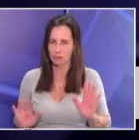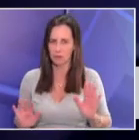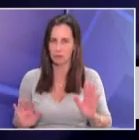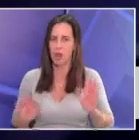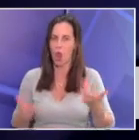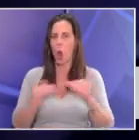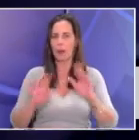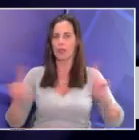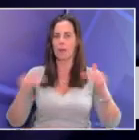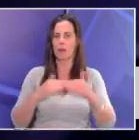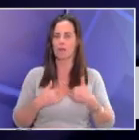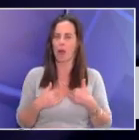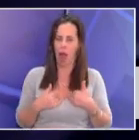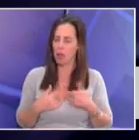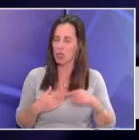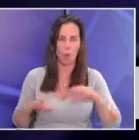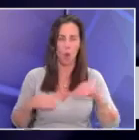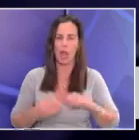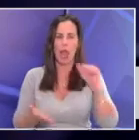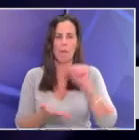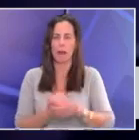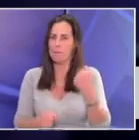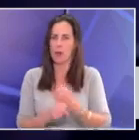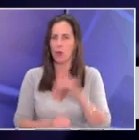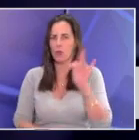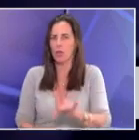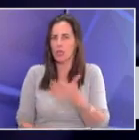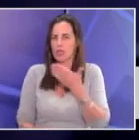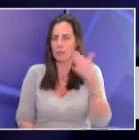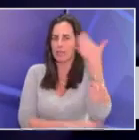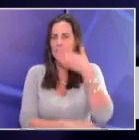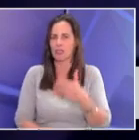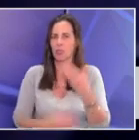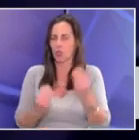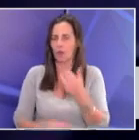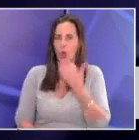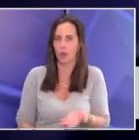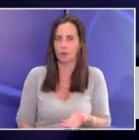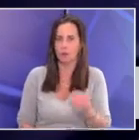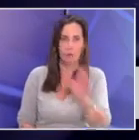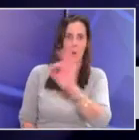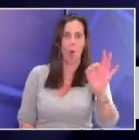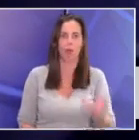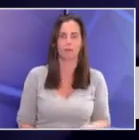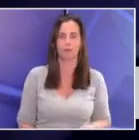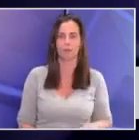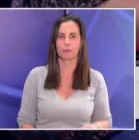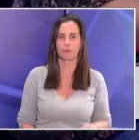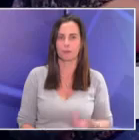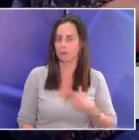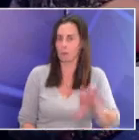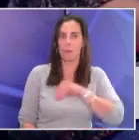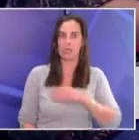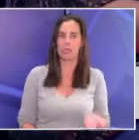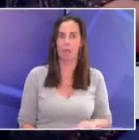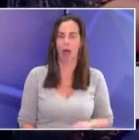לא מתאים לי. אני לא מוכנה לממן פעילות נגד מדינת ישראל. טוב או לא טוב? מעולה. אוקיי, אז מי מממן?